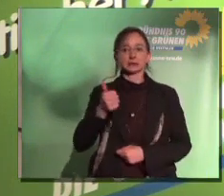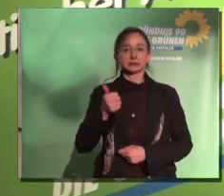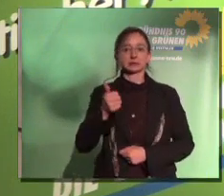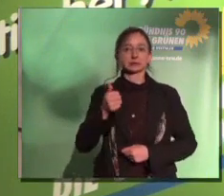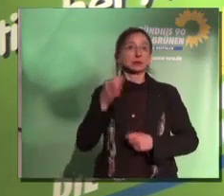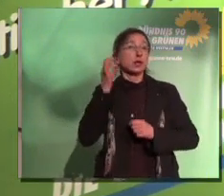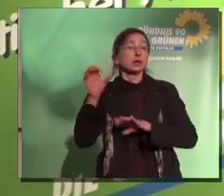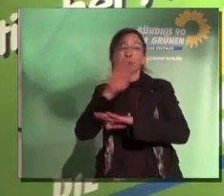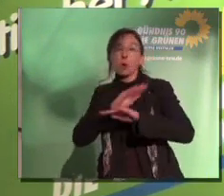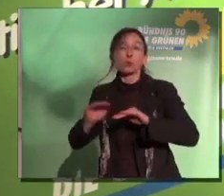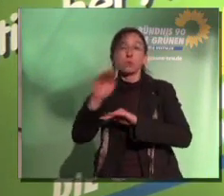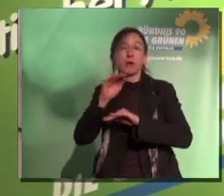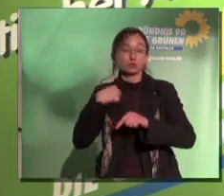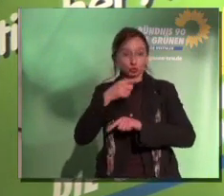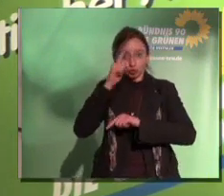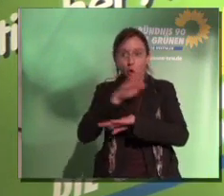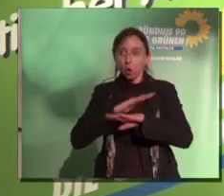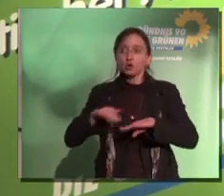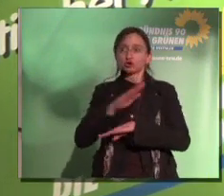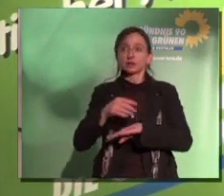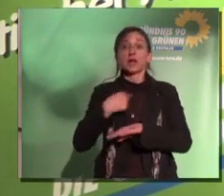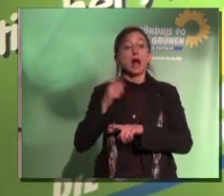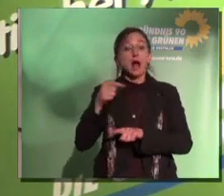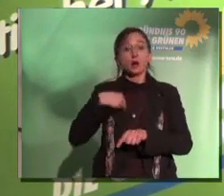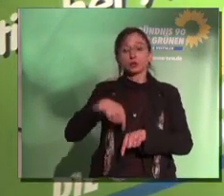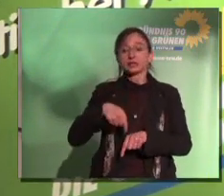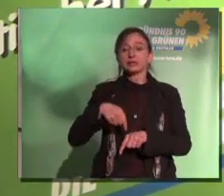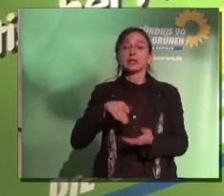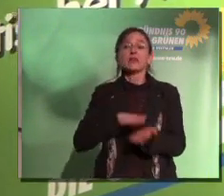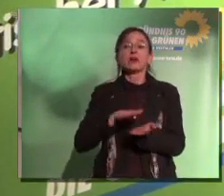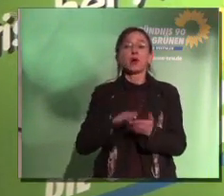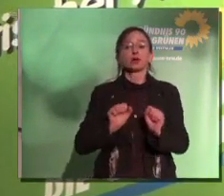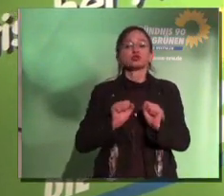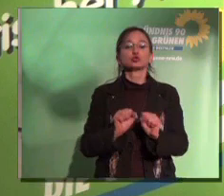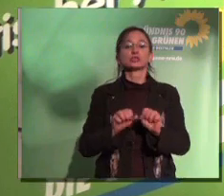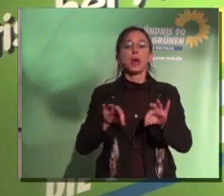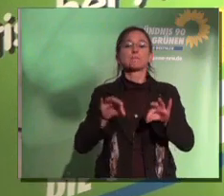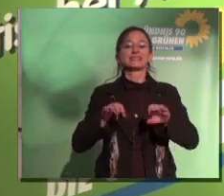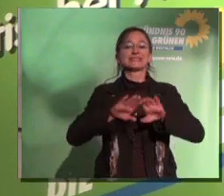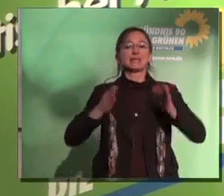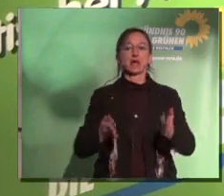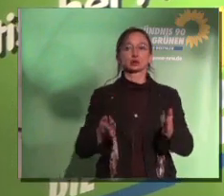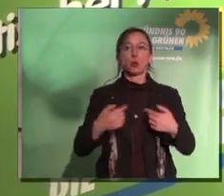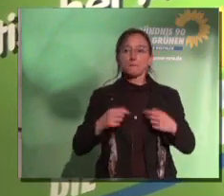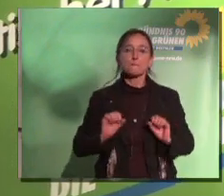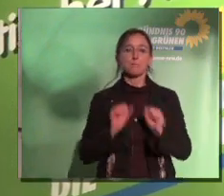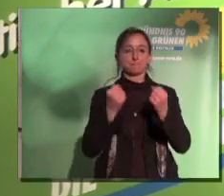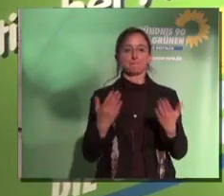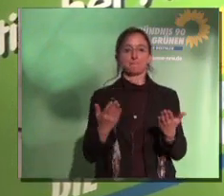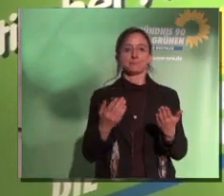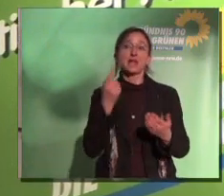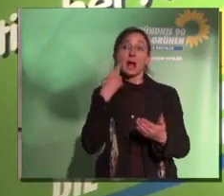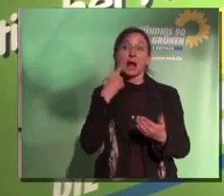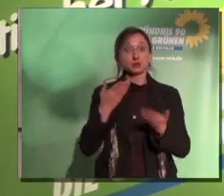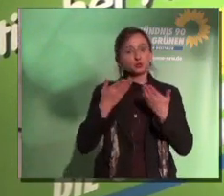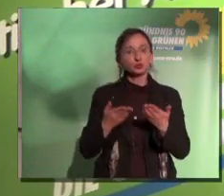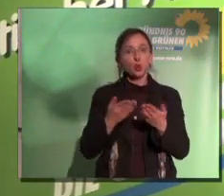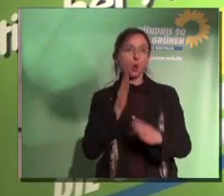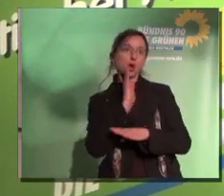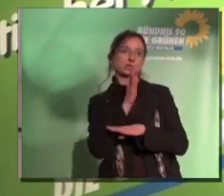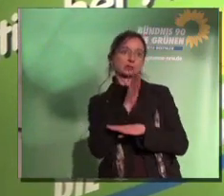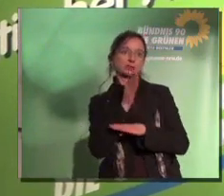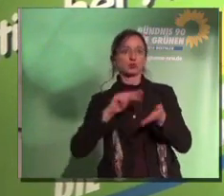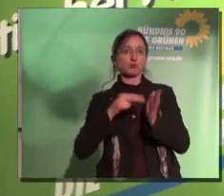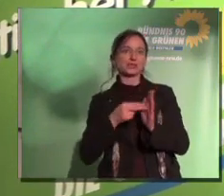Republik. Wir waren die Ersten, die ein Verbraucherschutzministerium hier eingerichtet haben. So, und wir haben eine neue Politik eingeschlagen. Wir haben